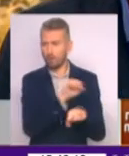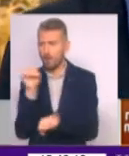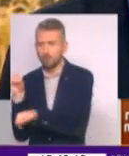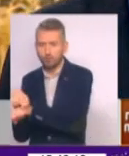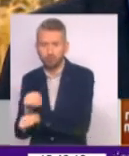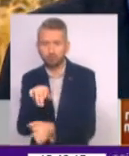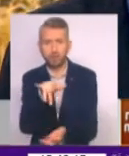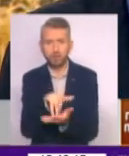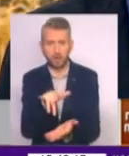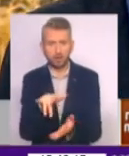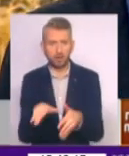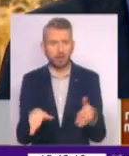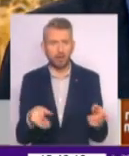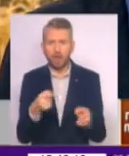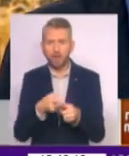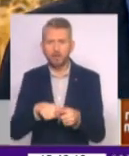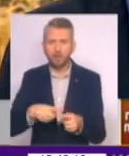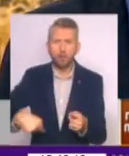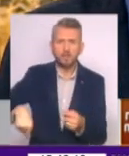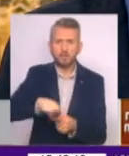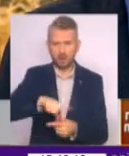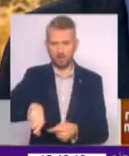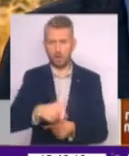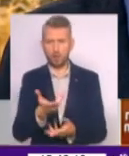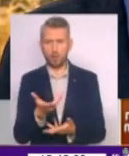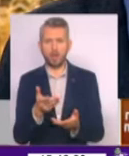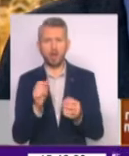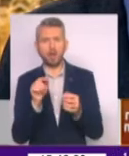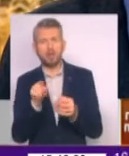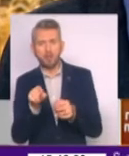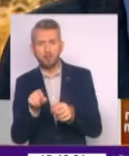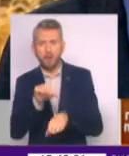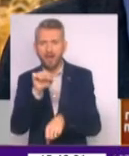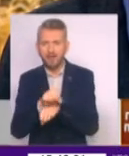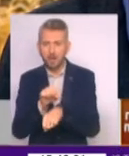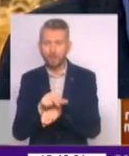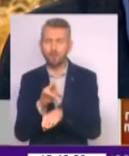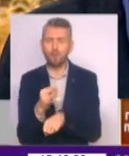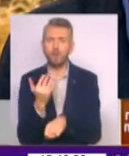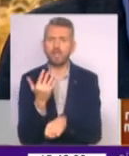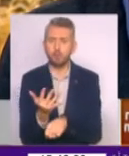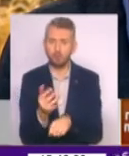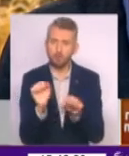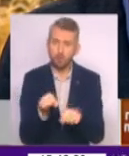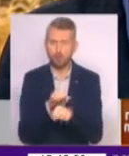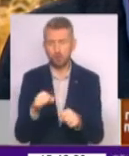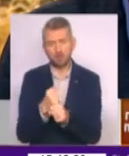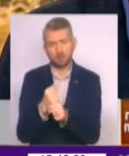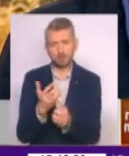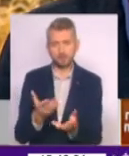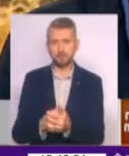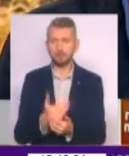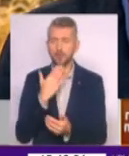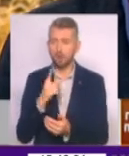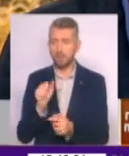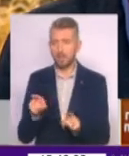И это кольцевая дорога 2Z. Можно сделать остановку по требованию? Так, дуже дякуємо. Дякуємо за